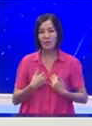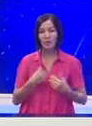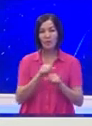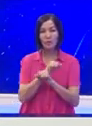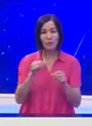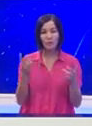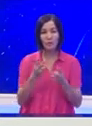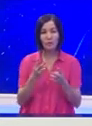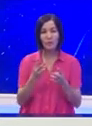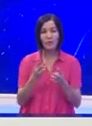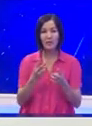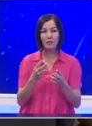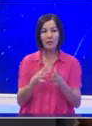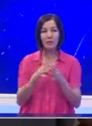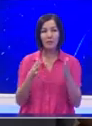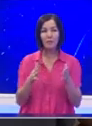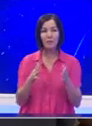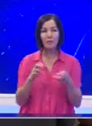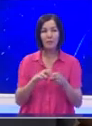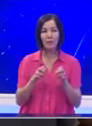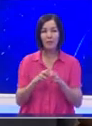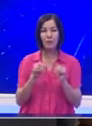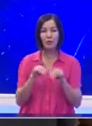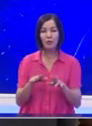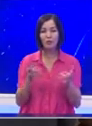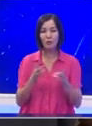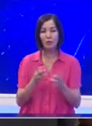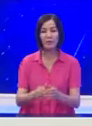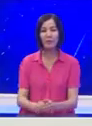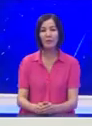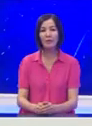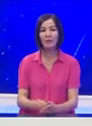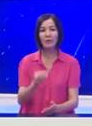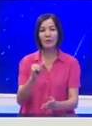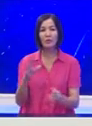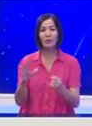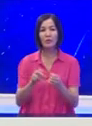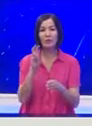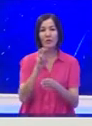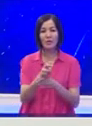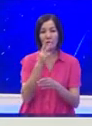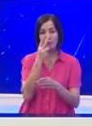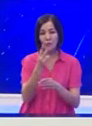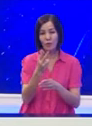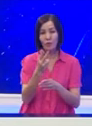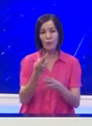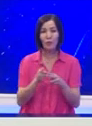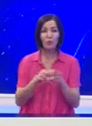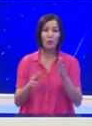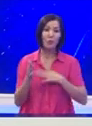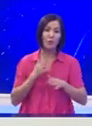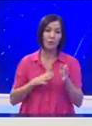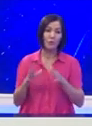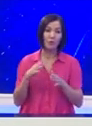деген сияқты. Сондай үлкен-үлкен нелер, келелі сұрақтар бар. Жетісуға келіп, шын мәнінде өте қуанып